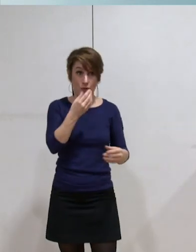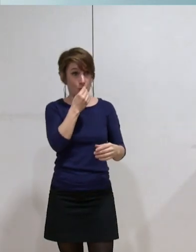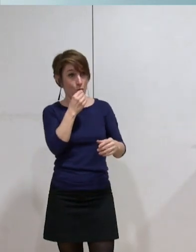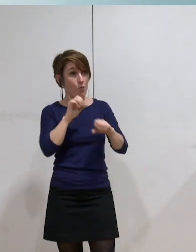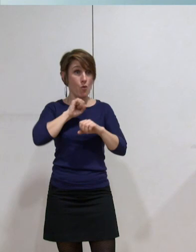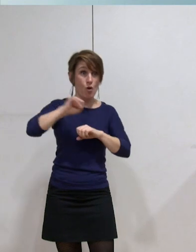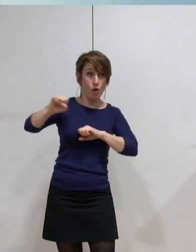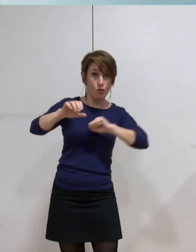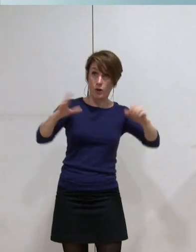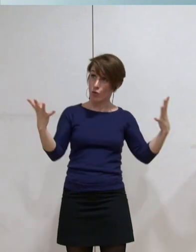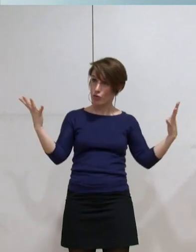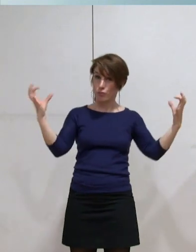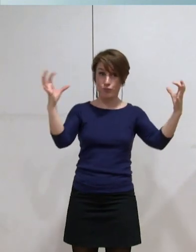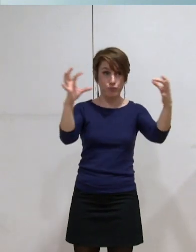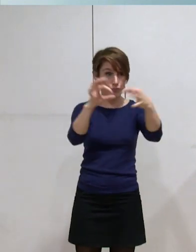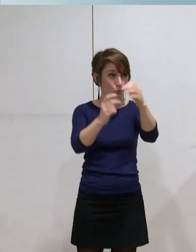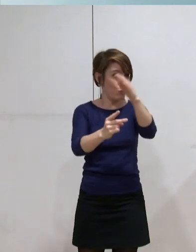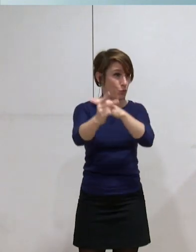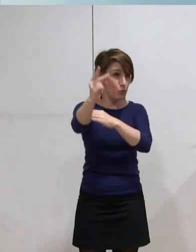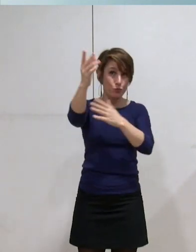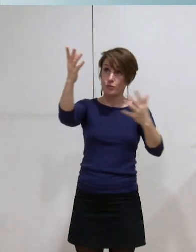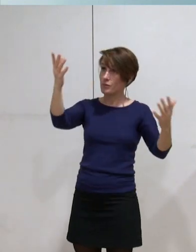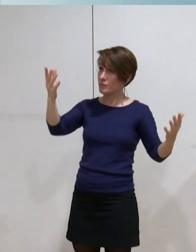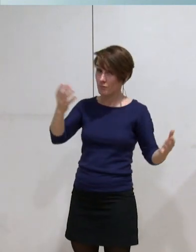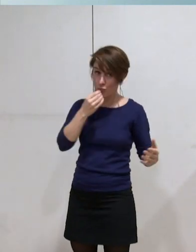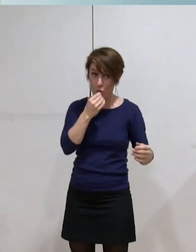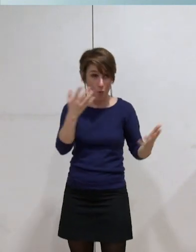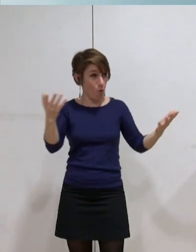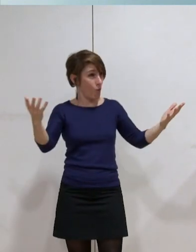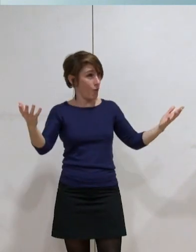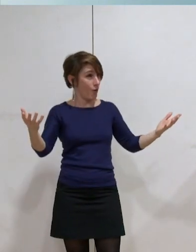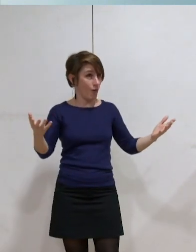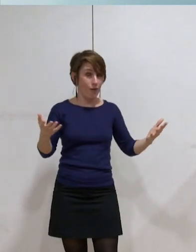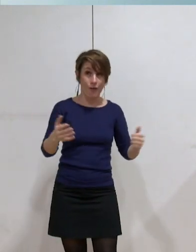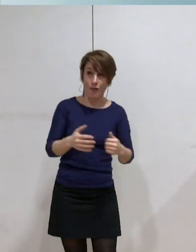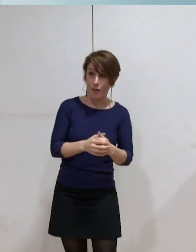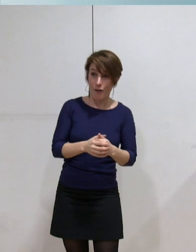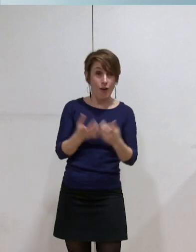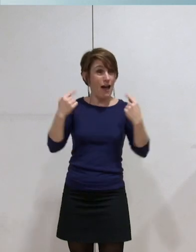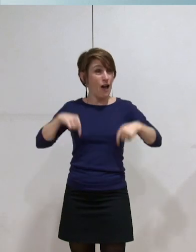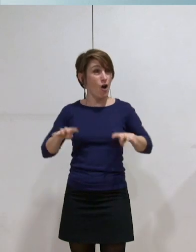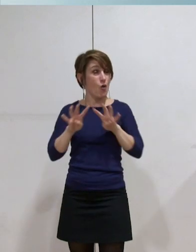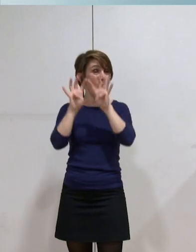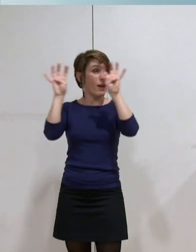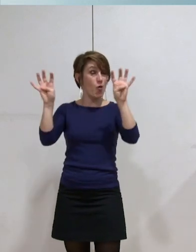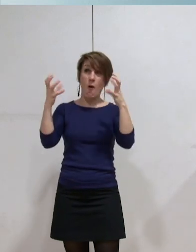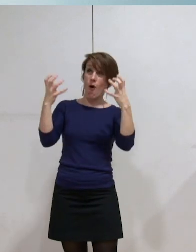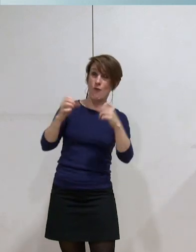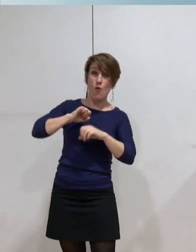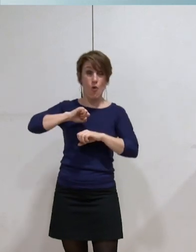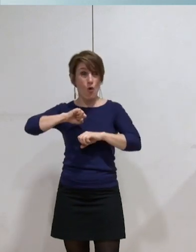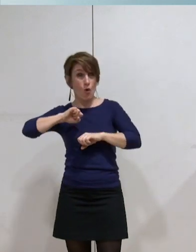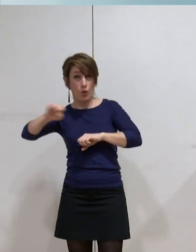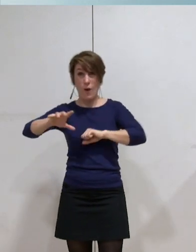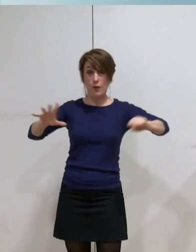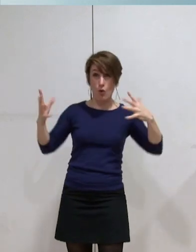conseil municipal nous arrivons à répliquer les démarches du gouvernement et d'une partie de la